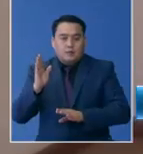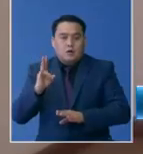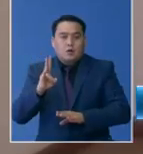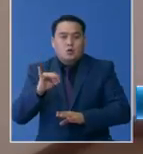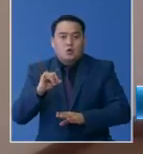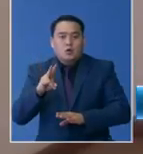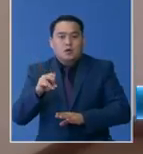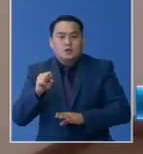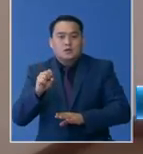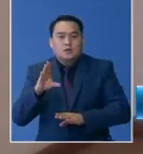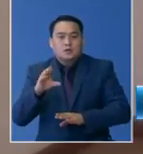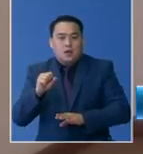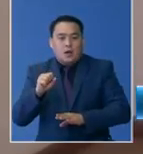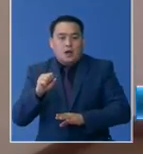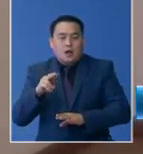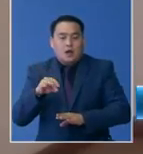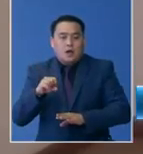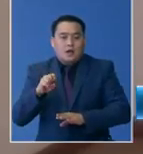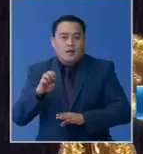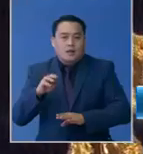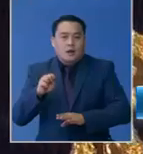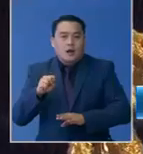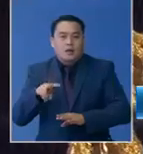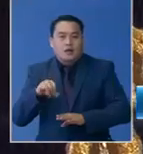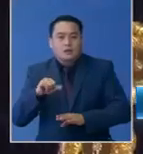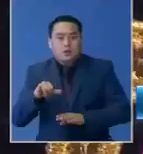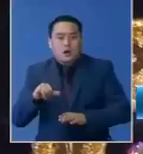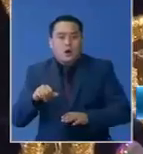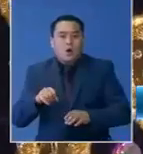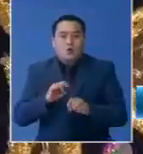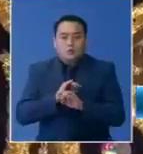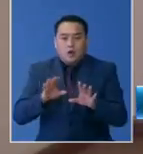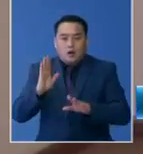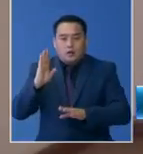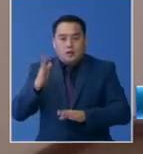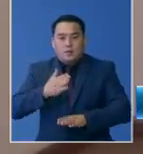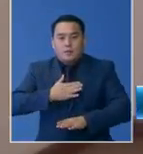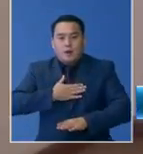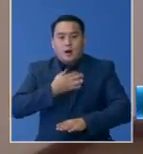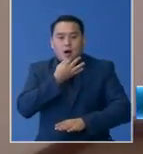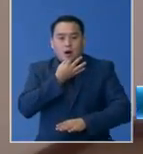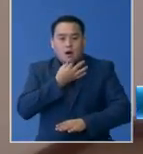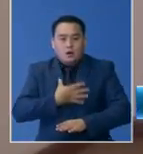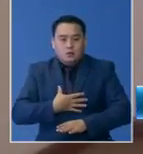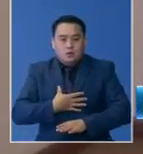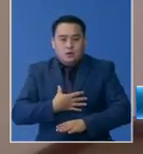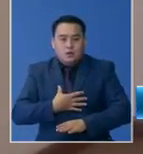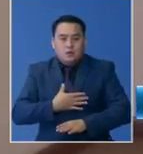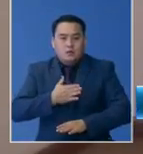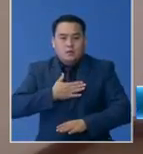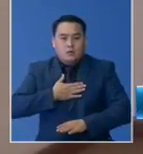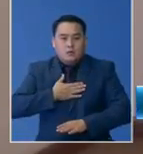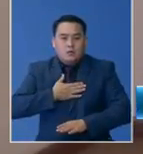Нұрғиса Клендиевтің әнін Алатау әнін алып келдім. Маған ұнады.